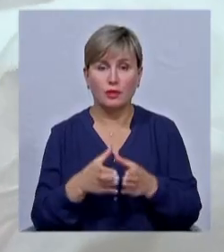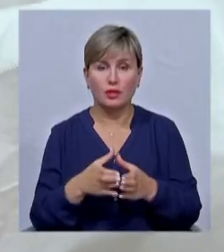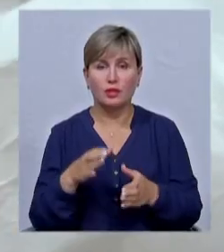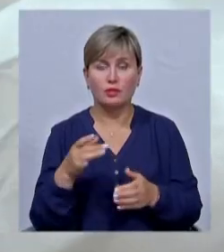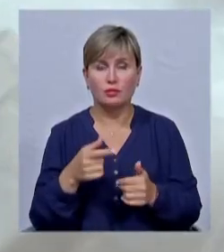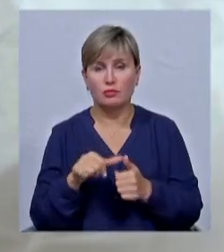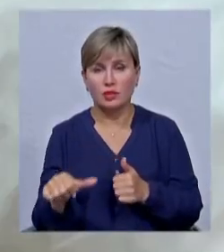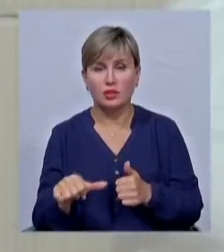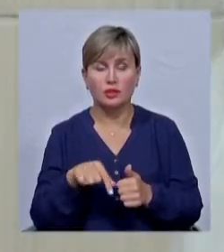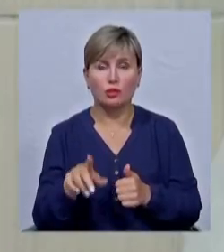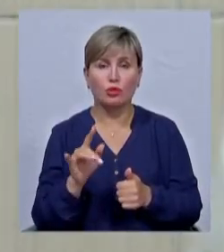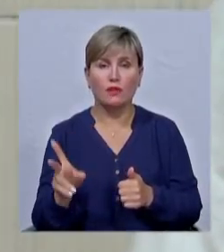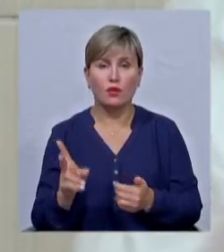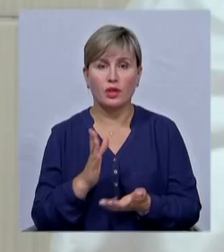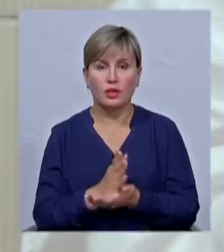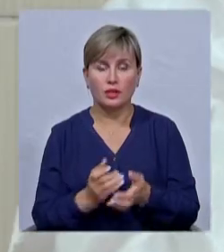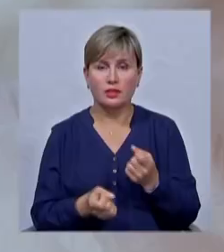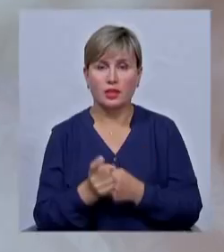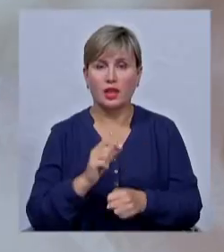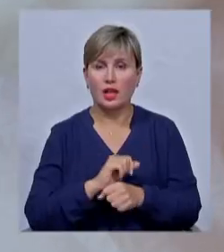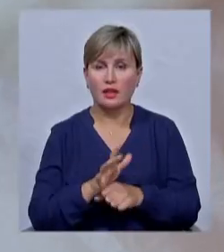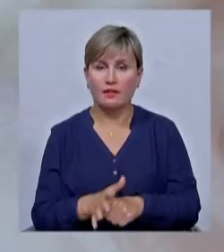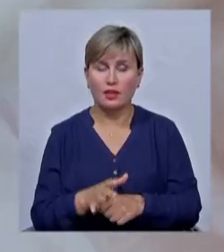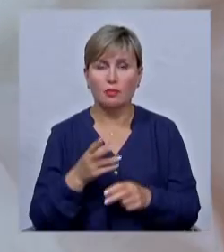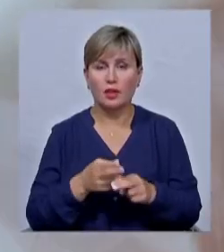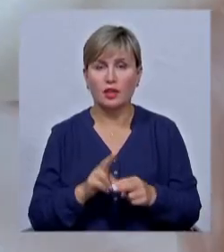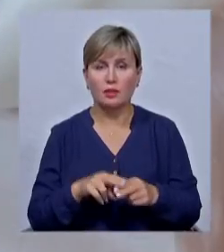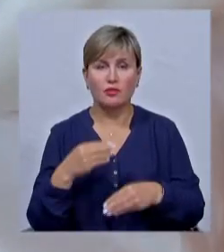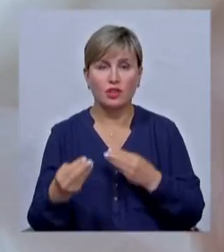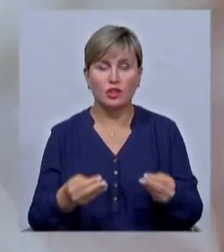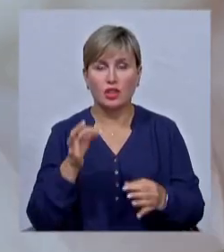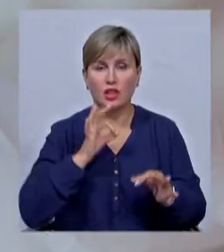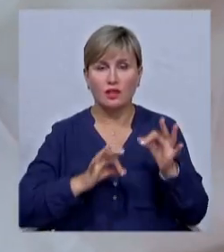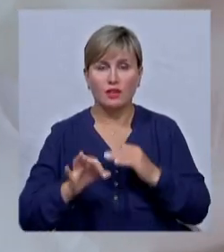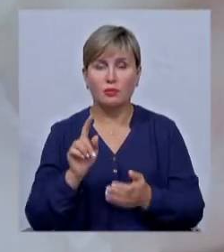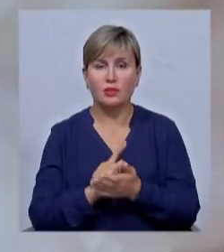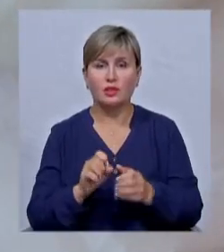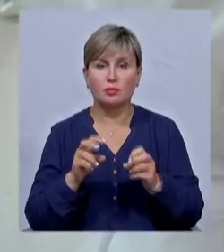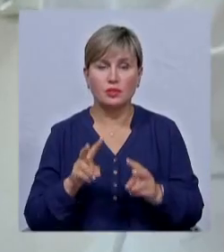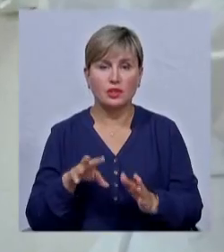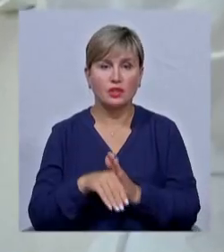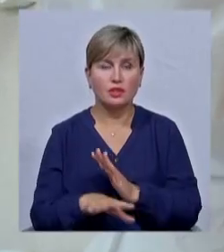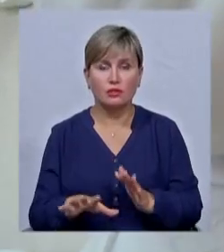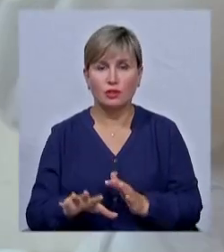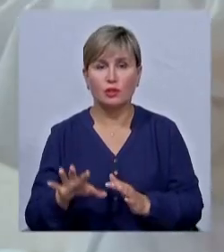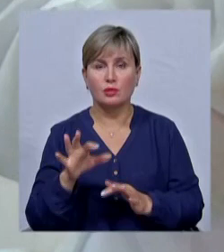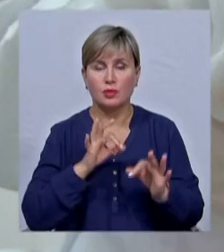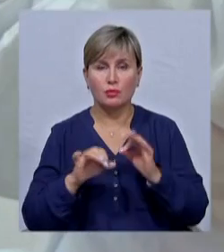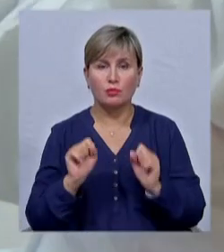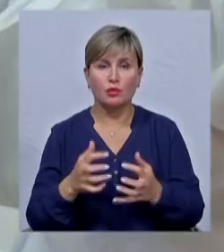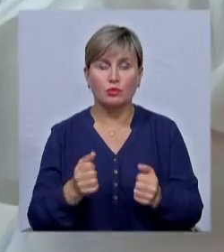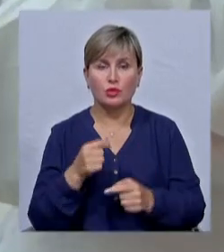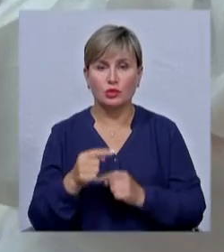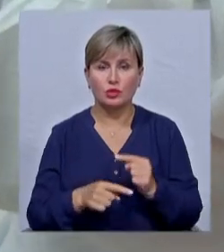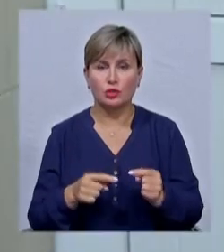исключительно тех у кого явные признаки коронавируса при этом выдачи лекарств обязанности специалистов не входит препараты можно получить только